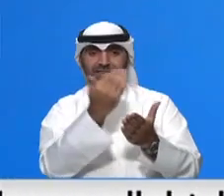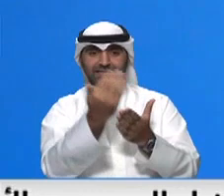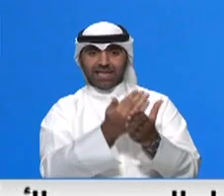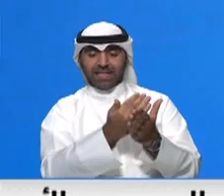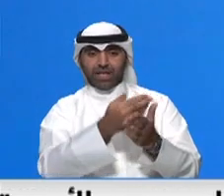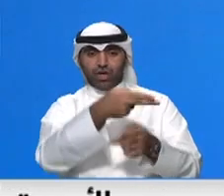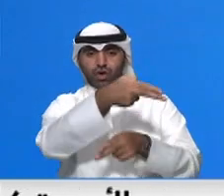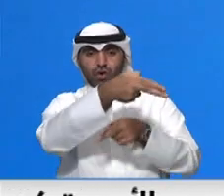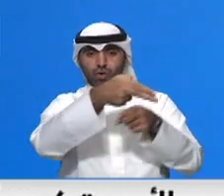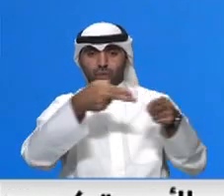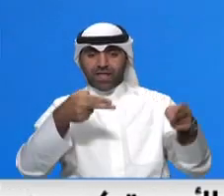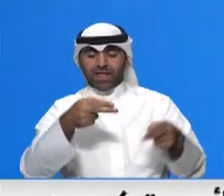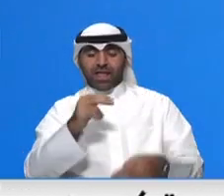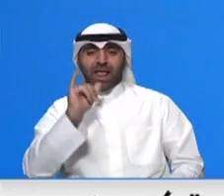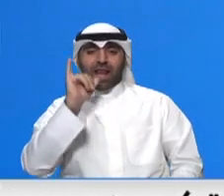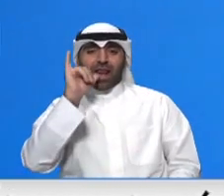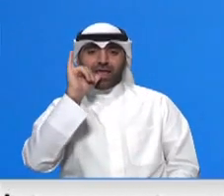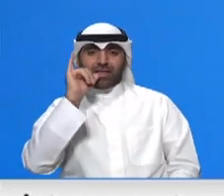بديناميكية